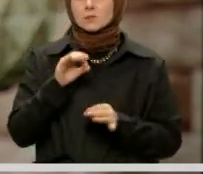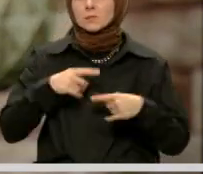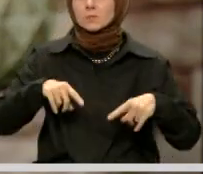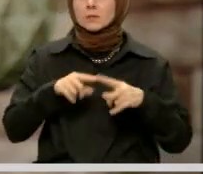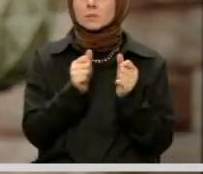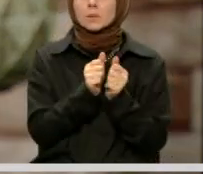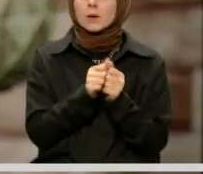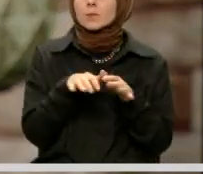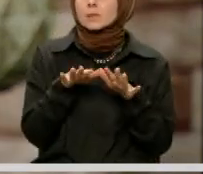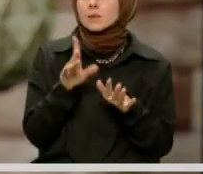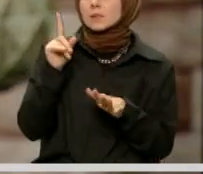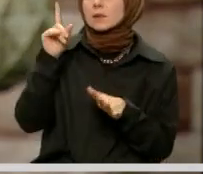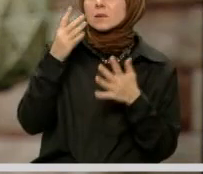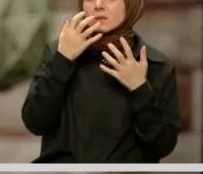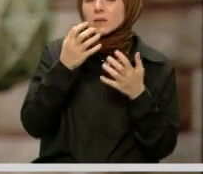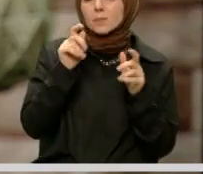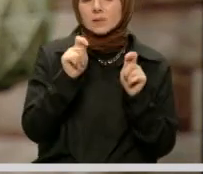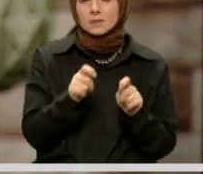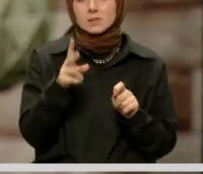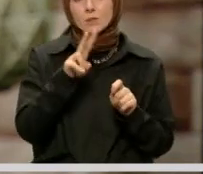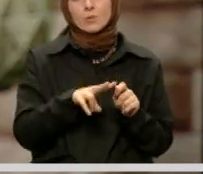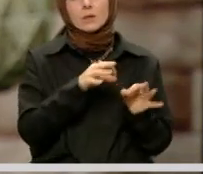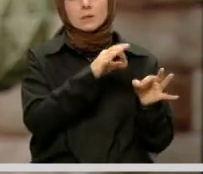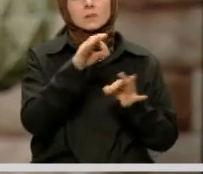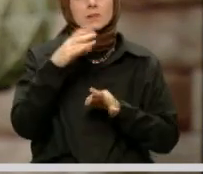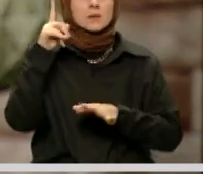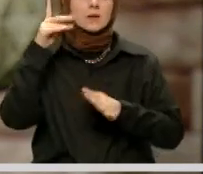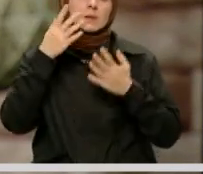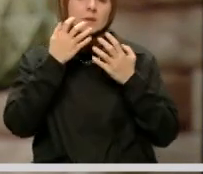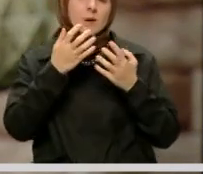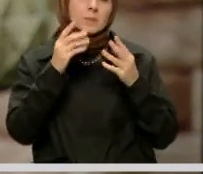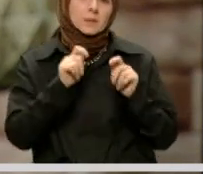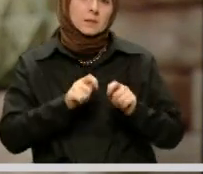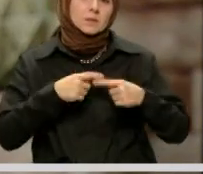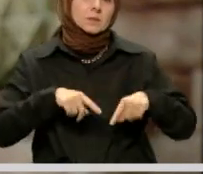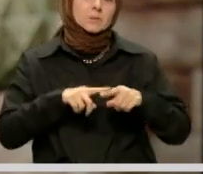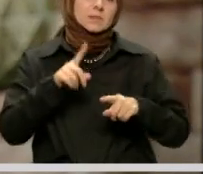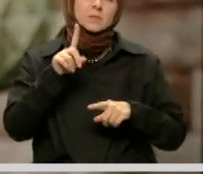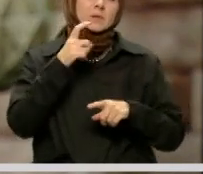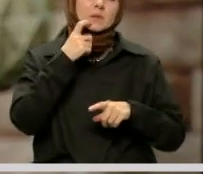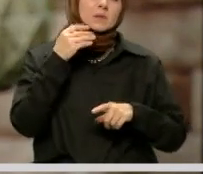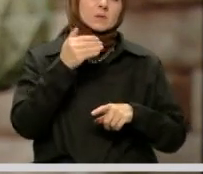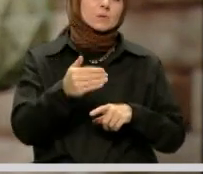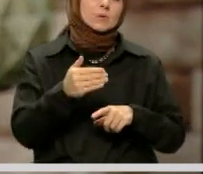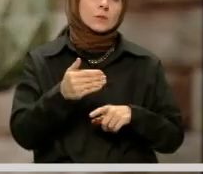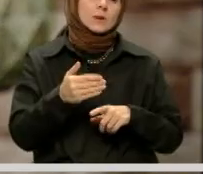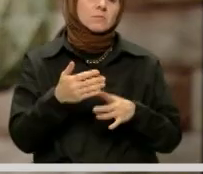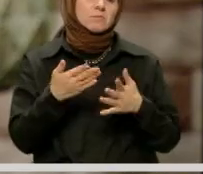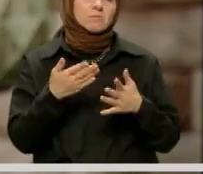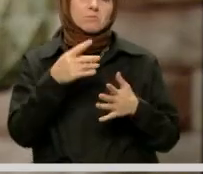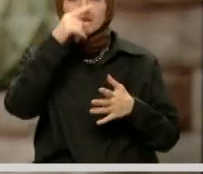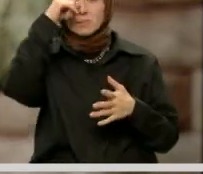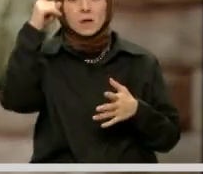eylesin. Vefat eden kardeşlerimize rahmet eylesin. Biz de seneye arkamızdan belki bizim de rahmet okuyacaklar,